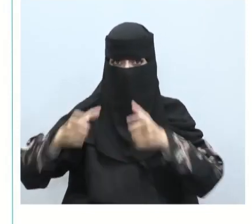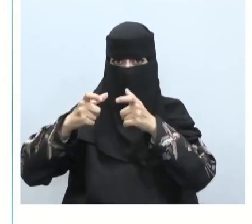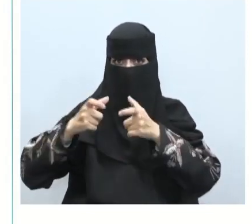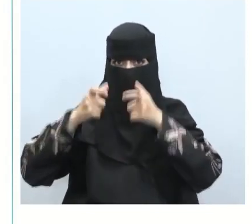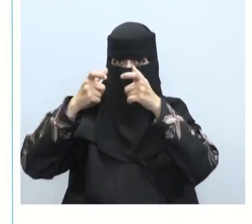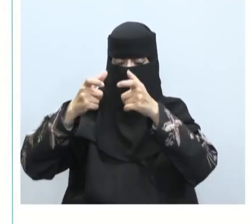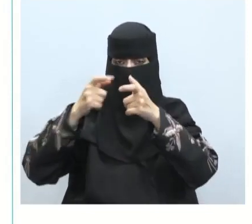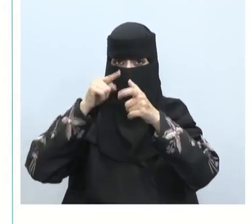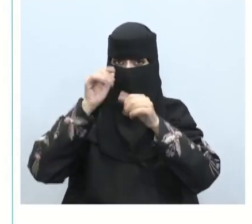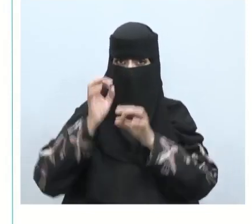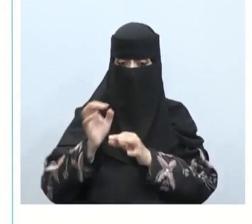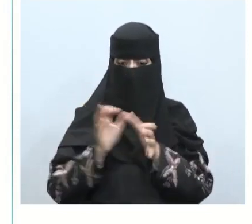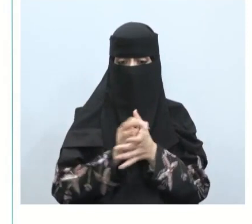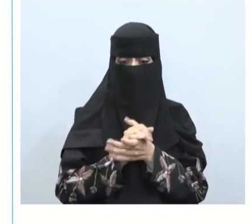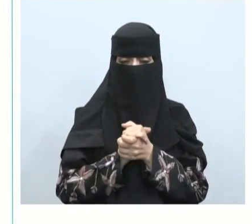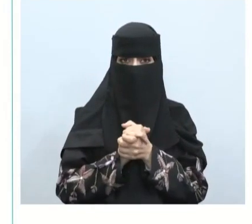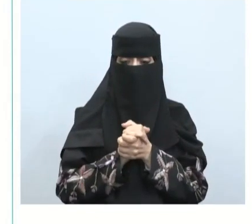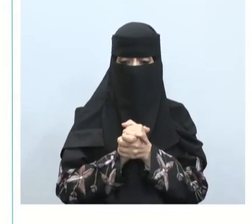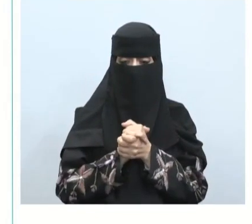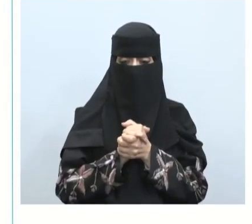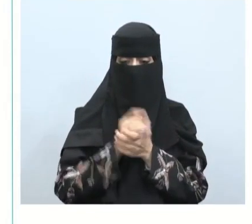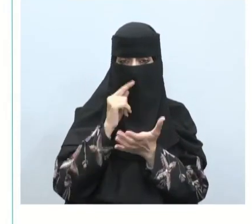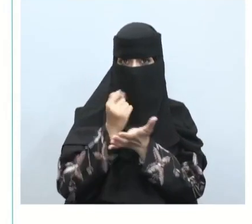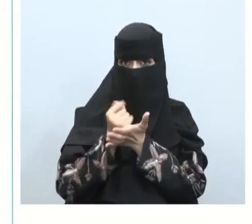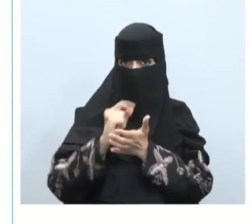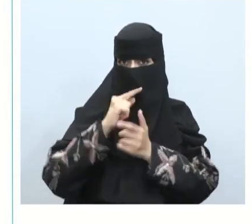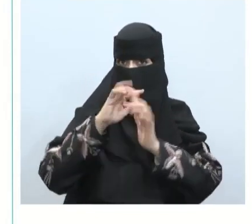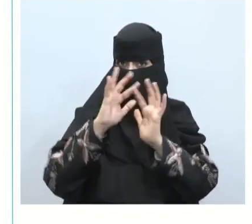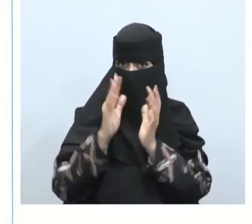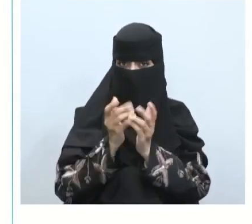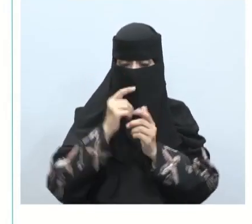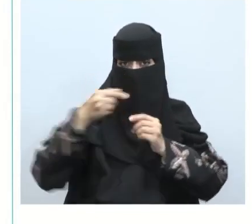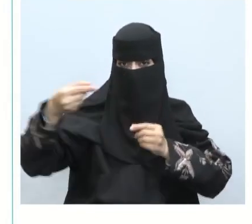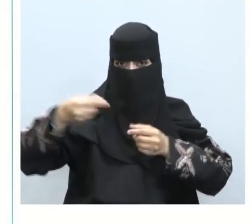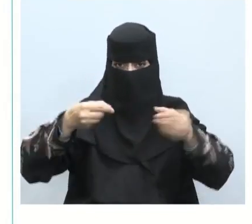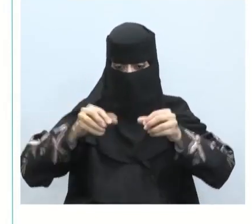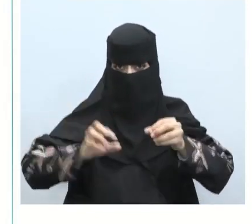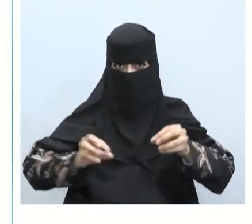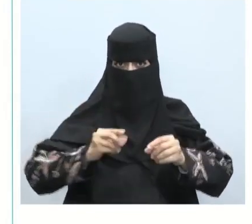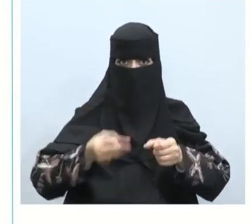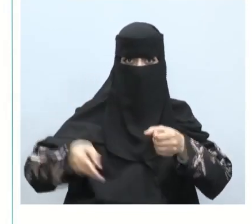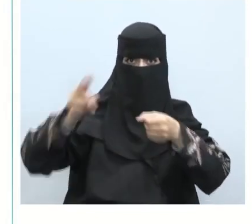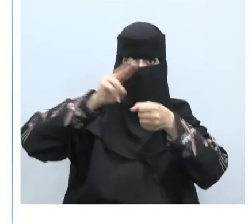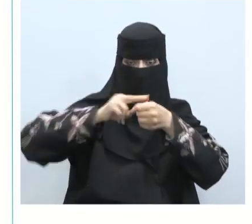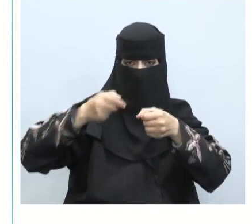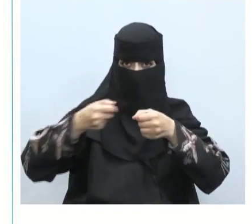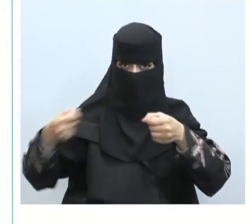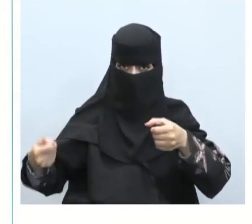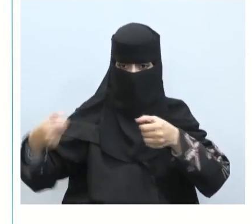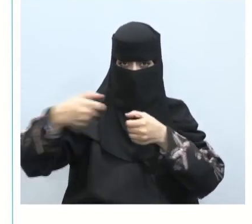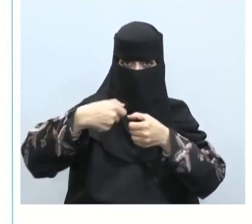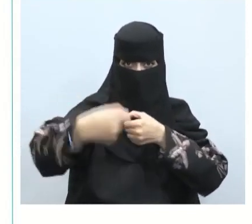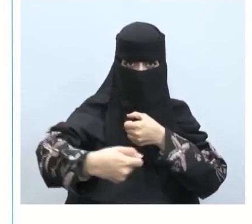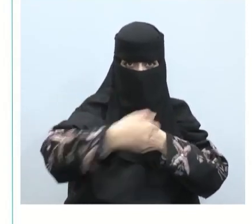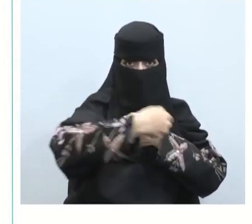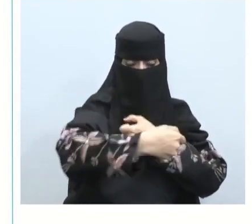محرك الاقراص ازل الاجهزه الطرفيه ثم اعد توصيلها واحدا